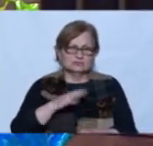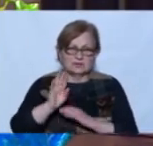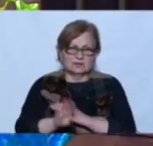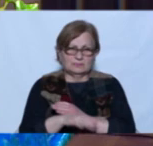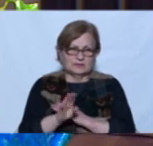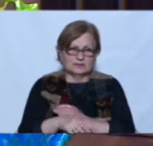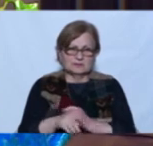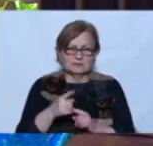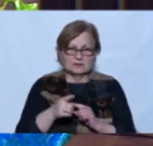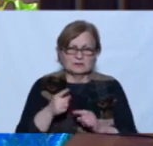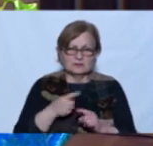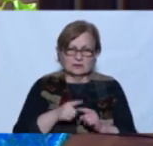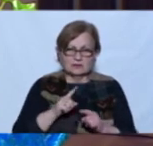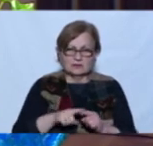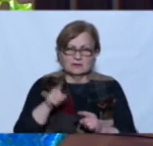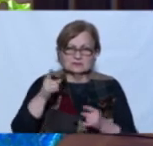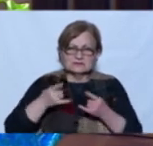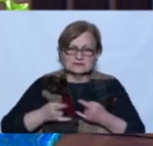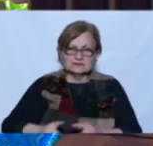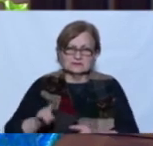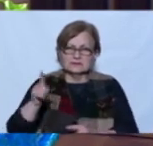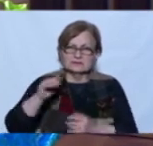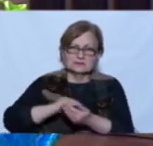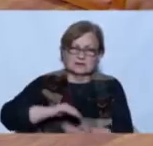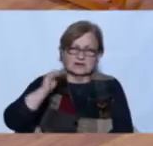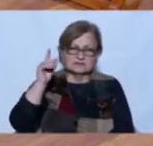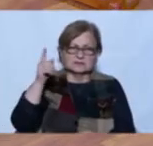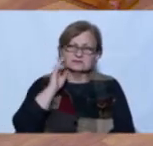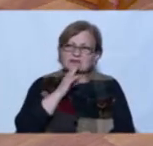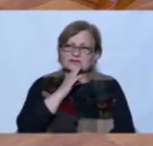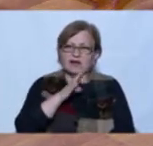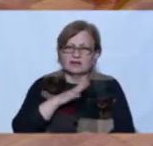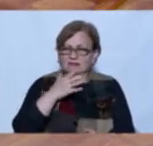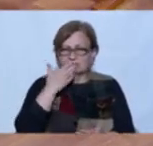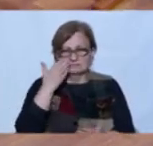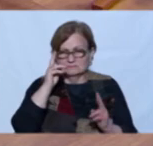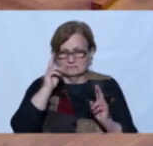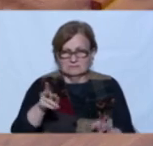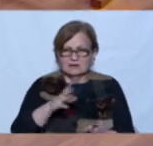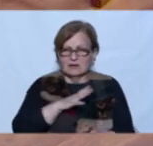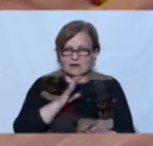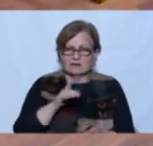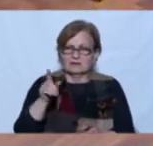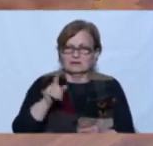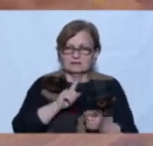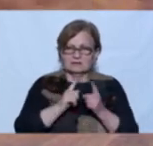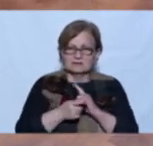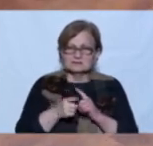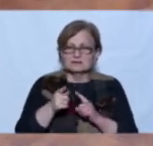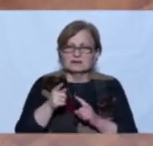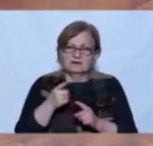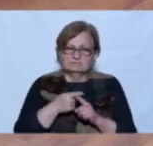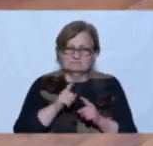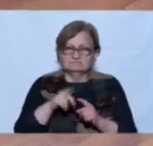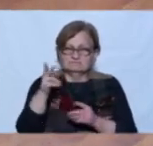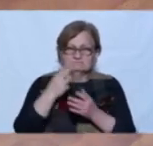გამოუსადეგარნი არიან, პირველი იმიტომ, რომ ისინი დაბადებიდანვე მოკლებულნი არიან დედაენის მშობლიური ბუნებისა და ცხოვრების გამაცხოველებელზე გავლენას,